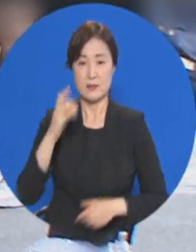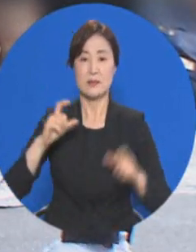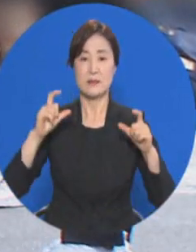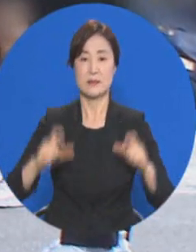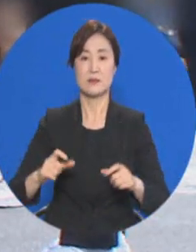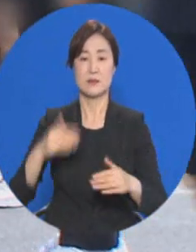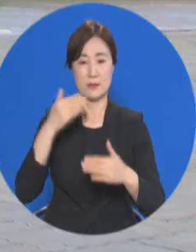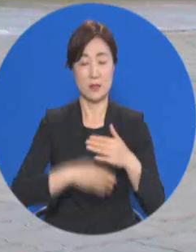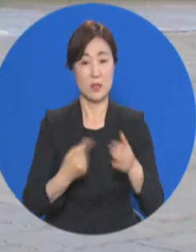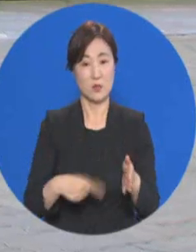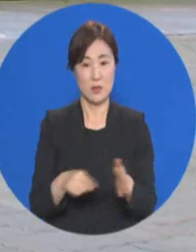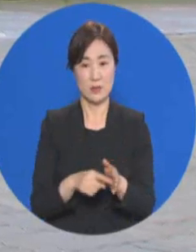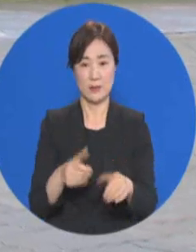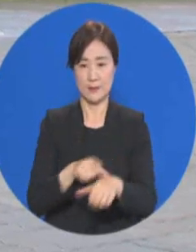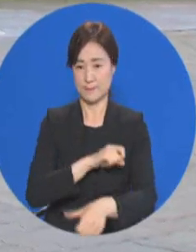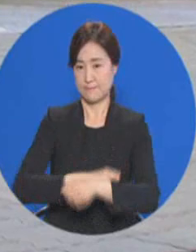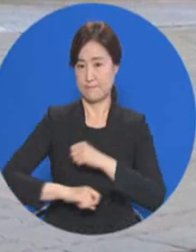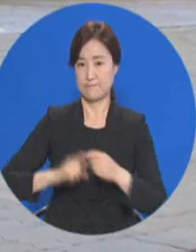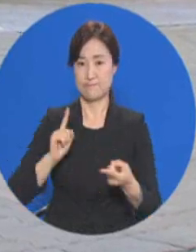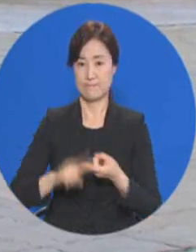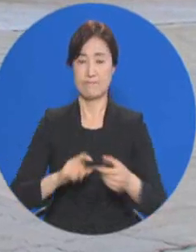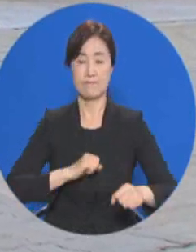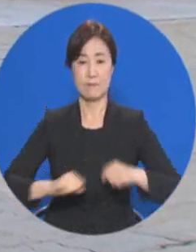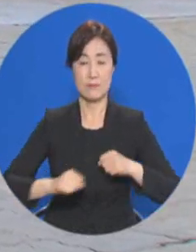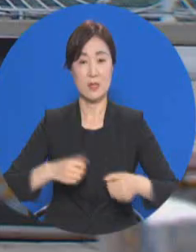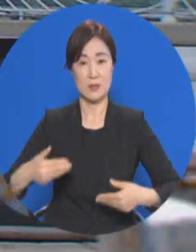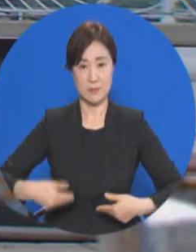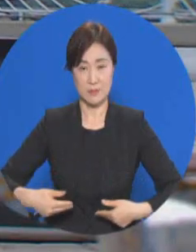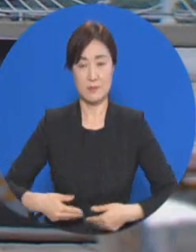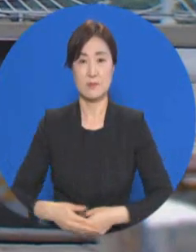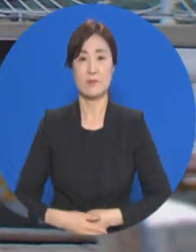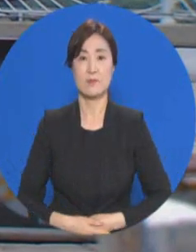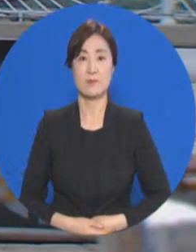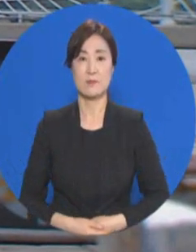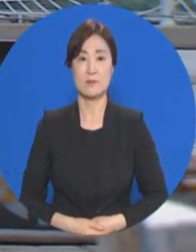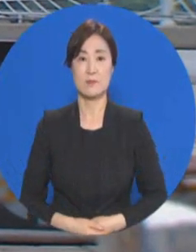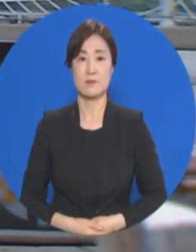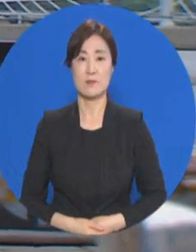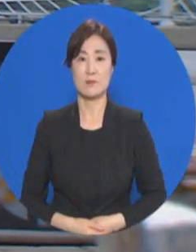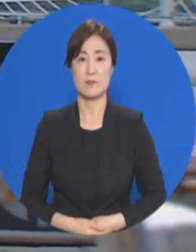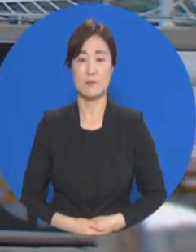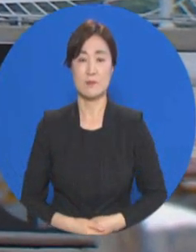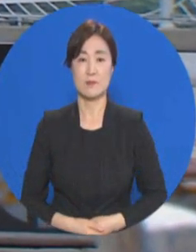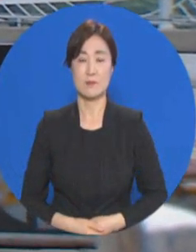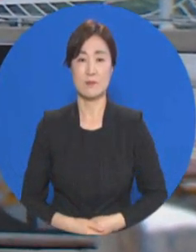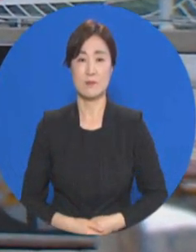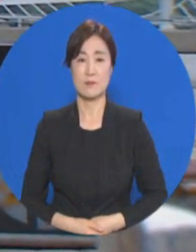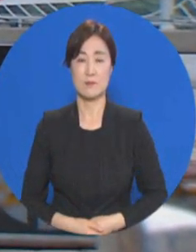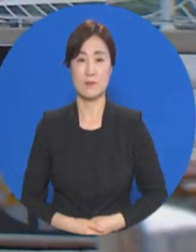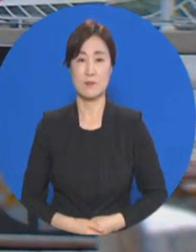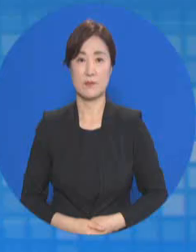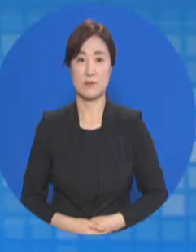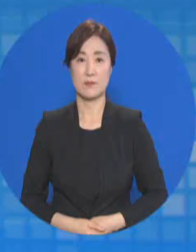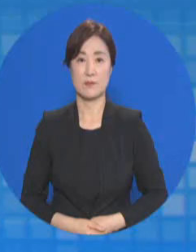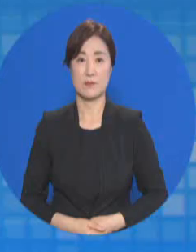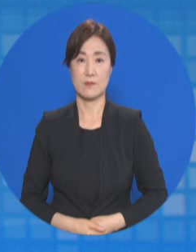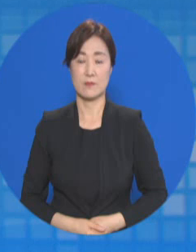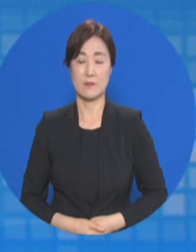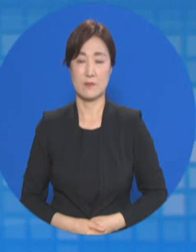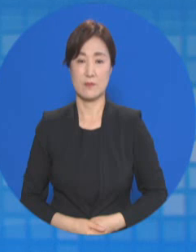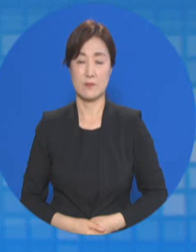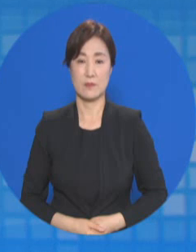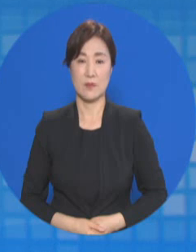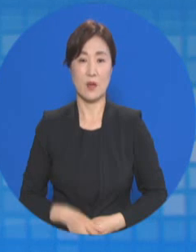보다 적극적으로 대응할 필요가 있다는 지적이 잇따르고 있습니다. MBC 뉴스 조희원입니다.